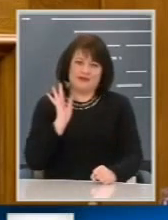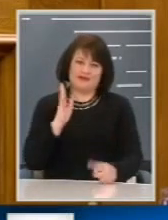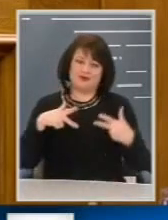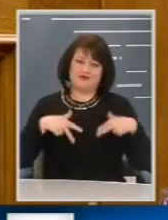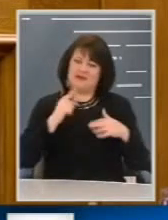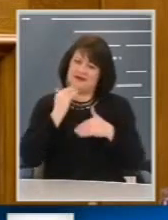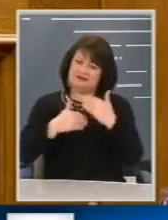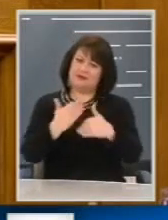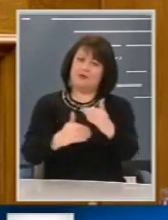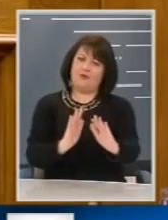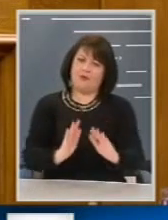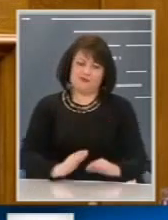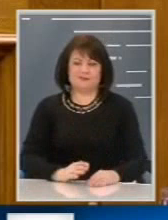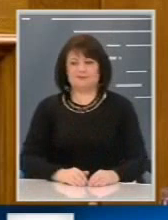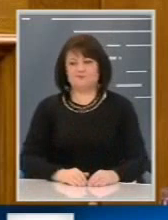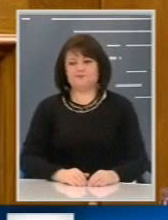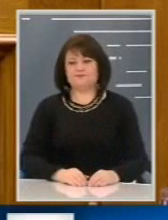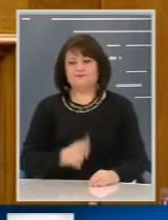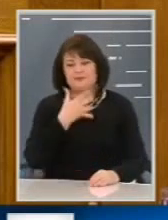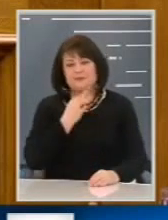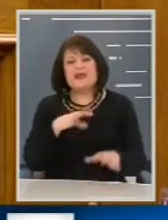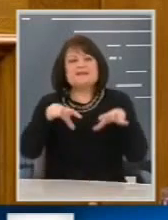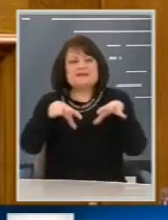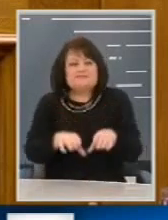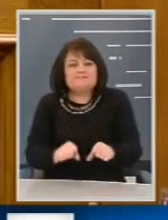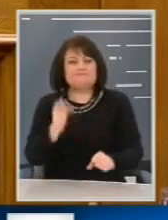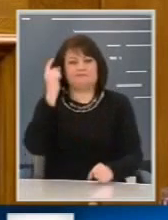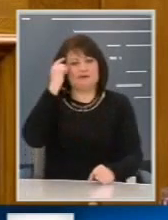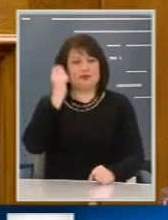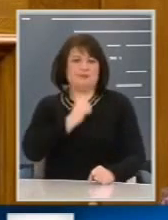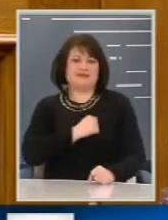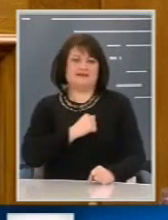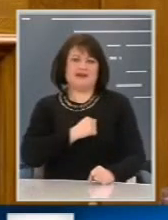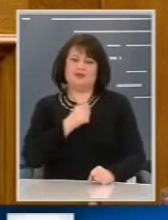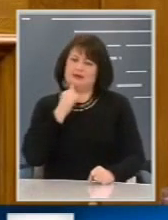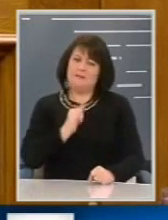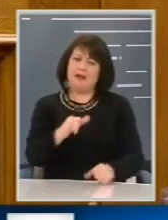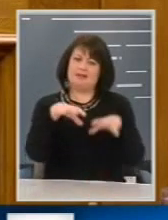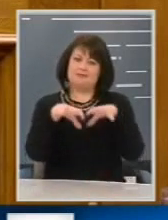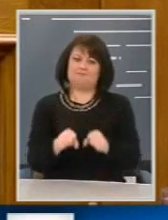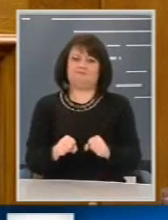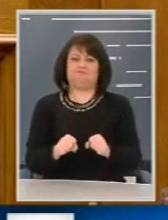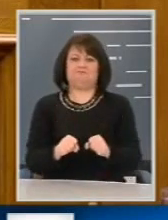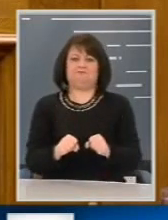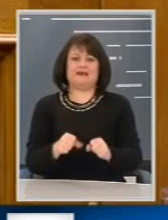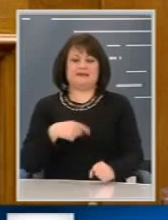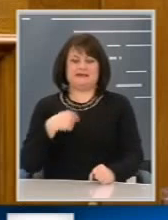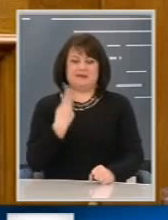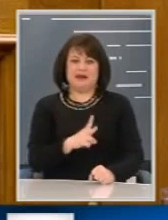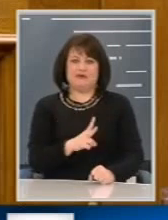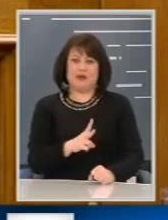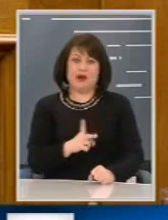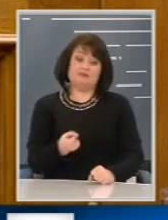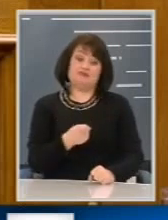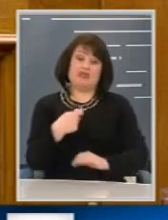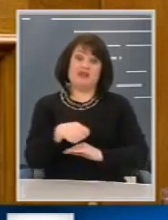τους. Η καθεστωτικού τύπου αντίληψή τους για την εξουσία τα οδήγησε σε συμπεριφορές που είναι και ποινικά